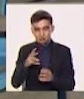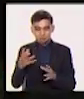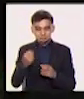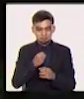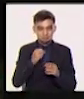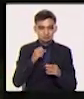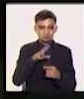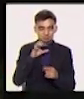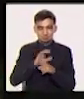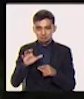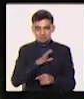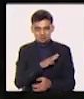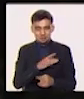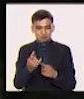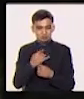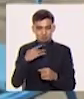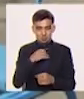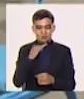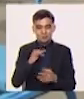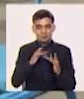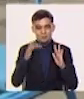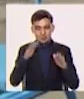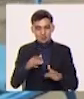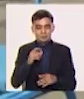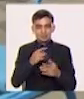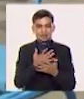интернет покупателя должна насторожить чрезмерная навязчивость и